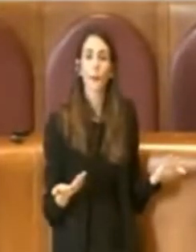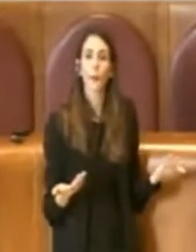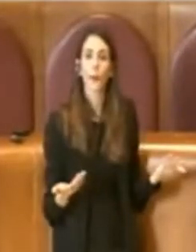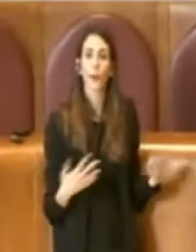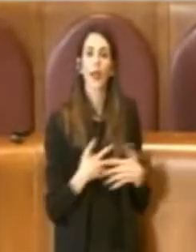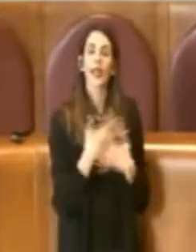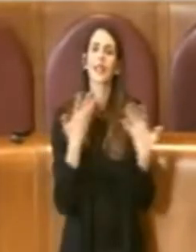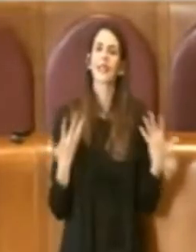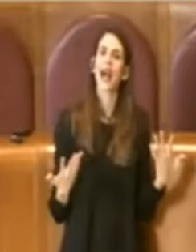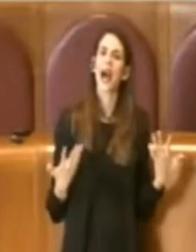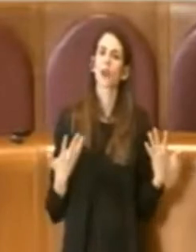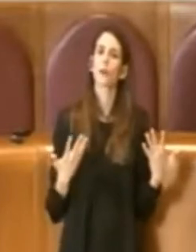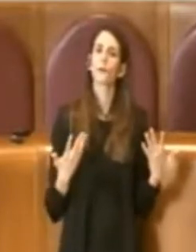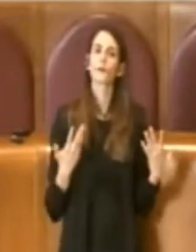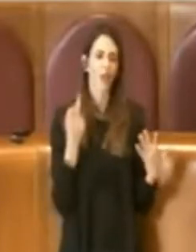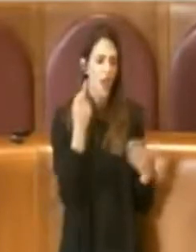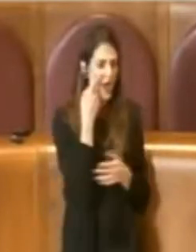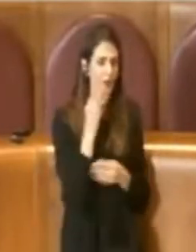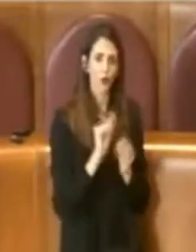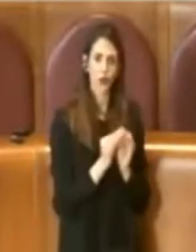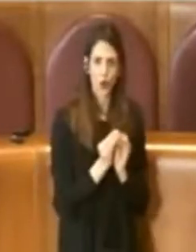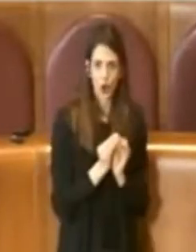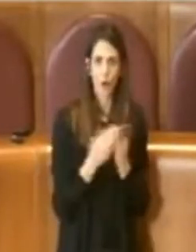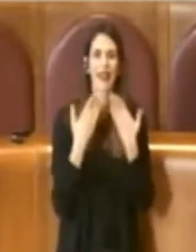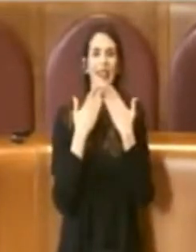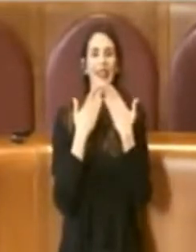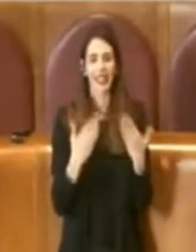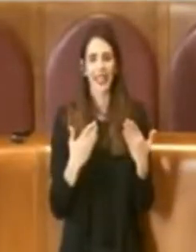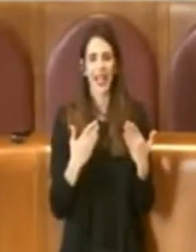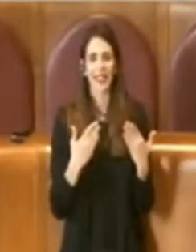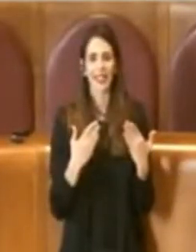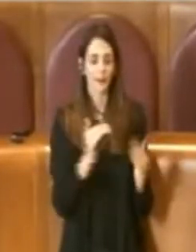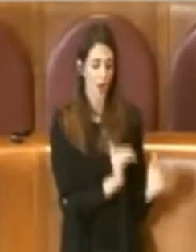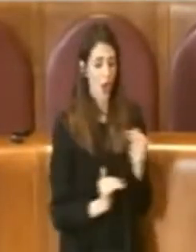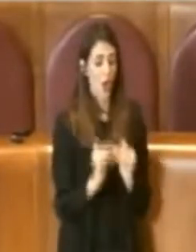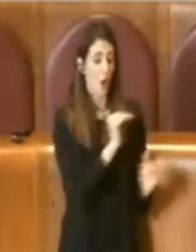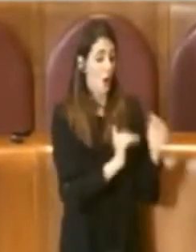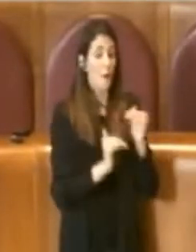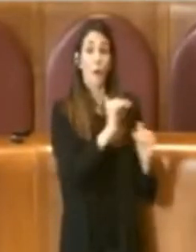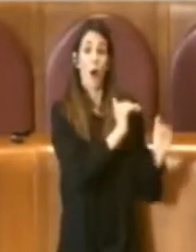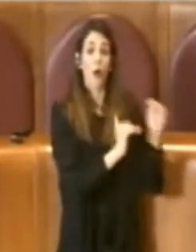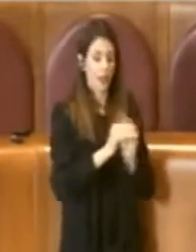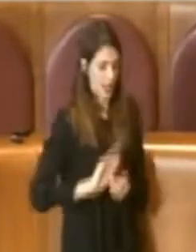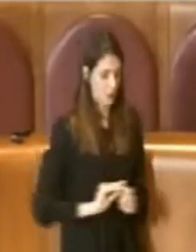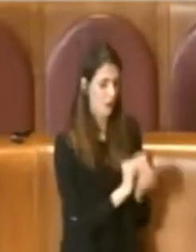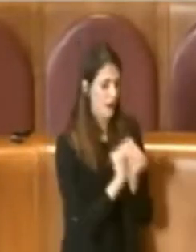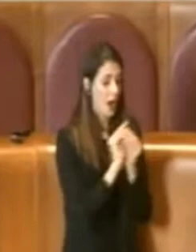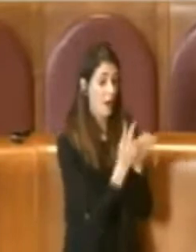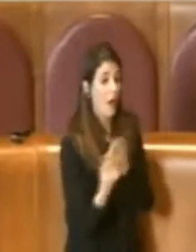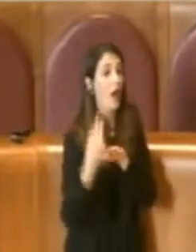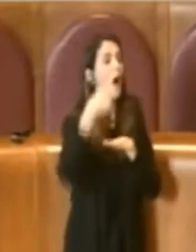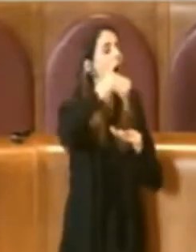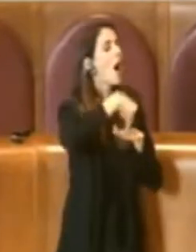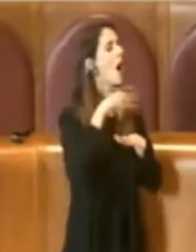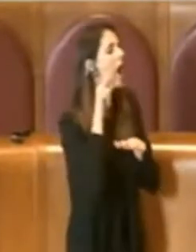con un ponteggio mobile, hanno deciso ora di